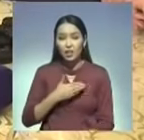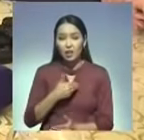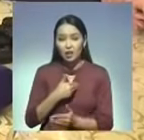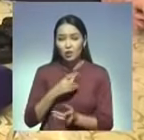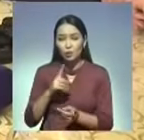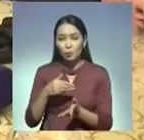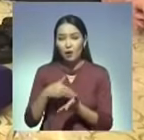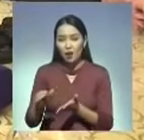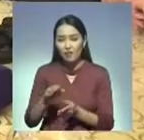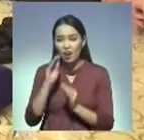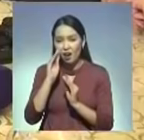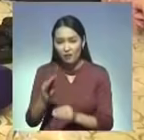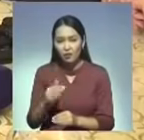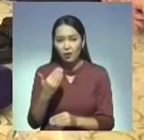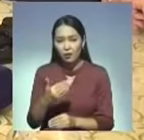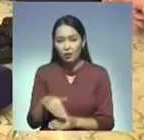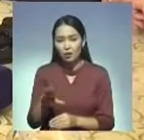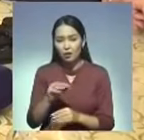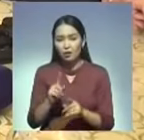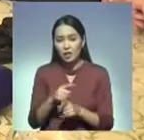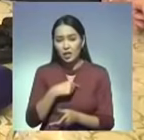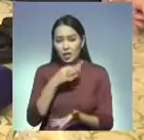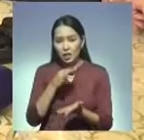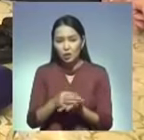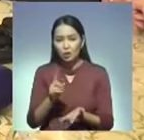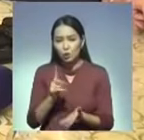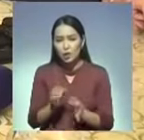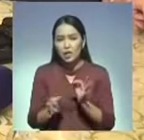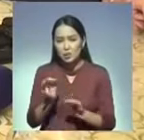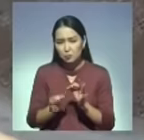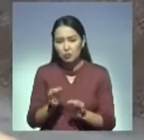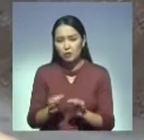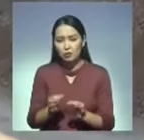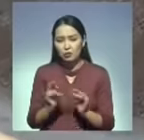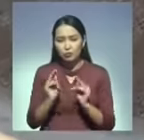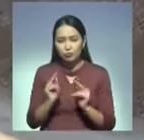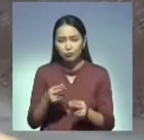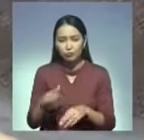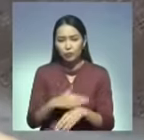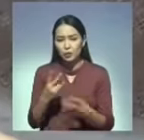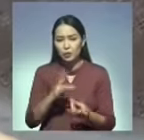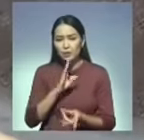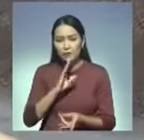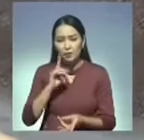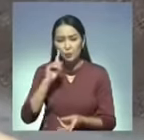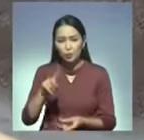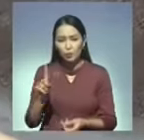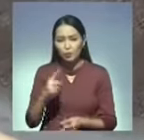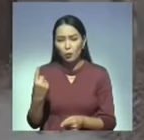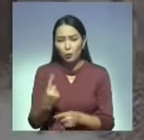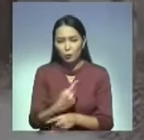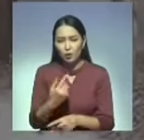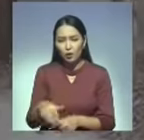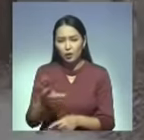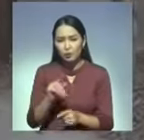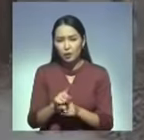от обвинений, предлагал жениться на мне, но я отказала. Я хочу справедливого суда. Девочка признается, после пережитого она